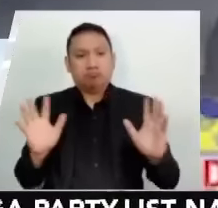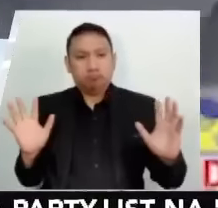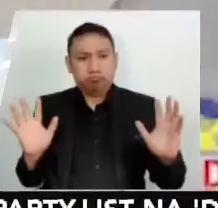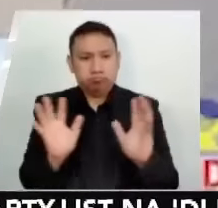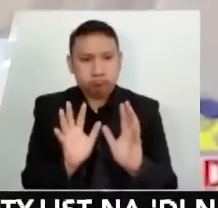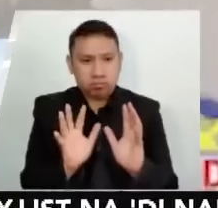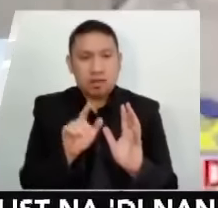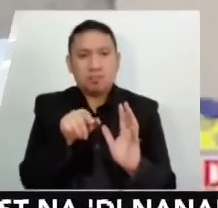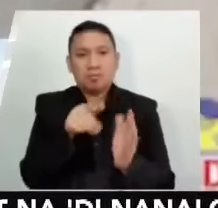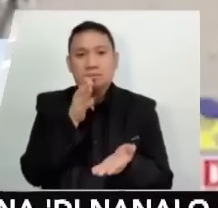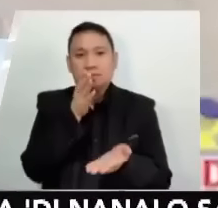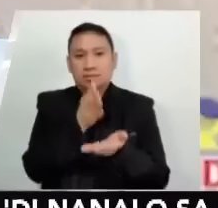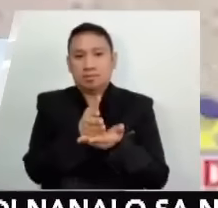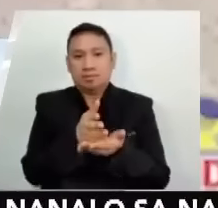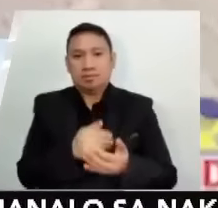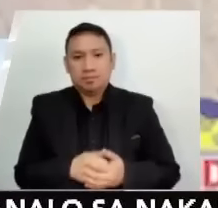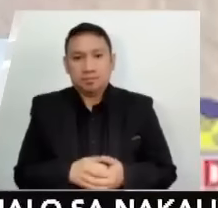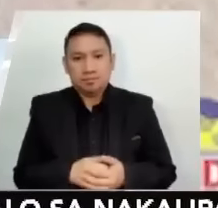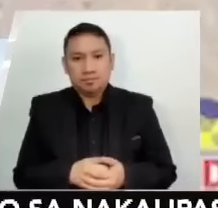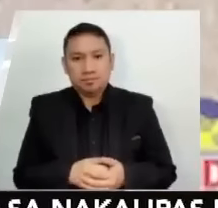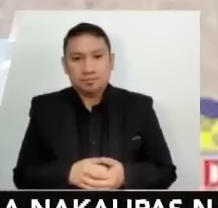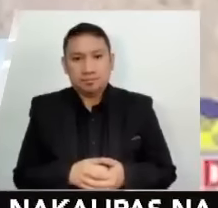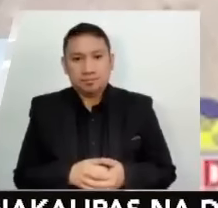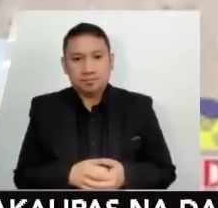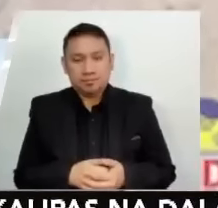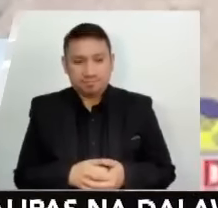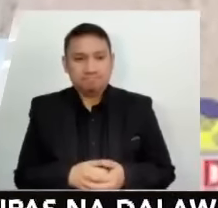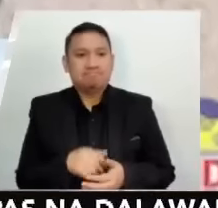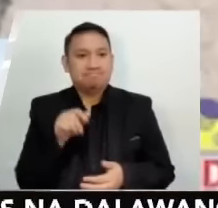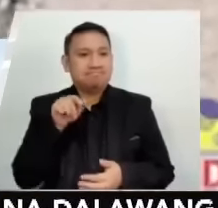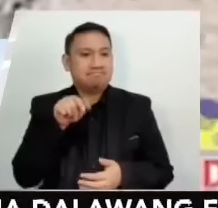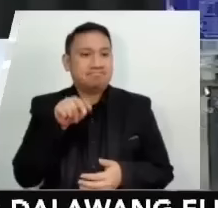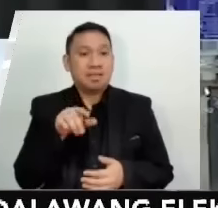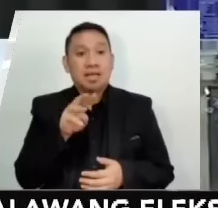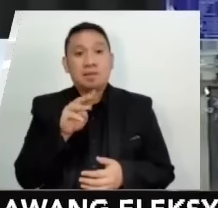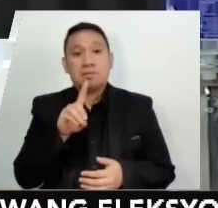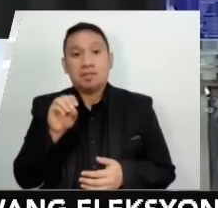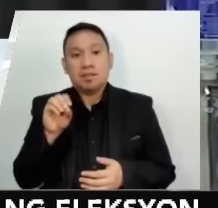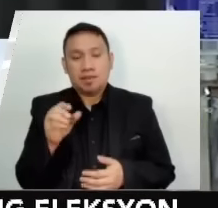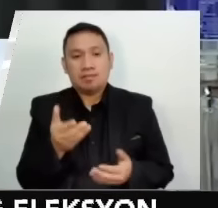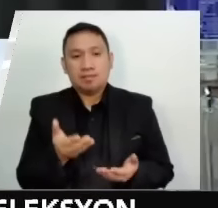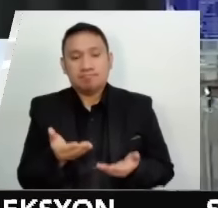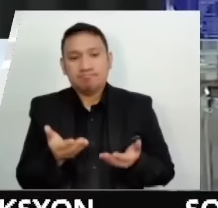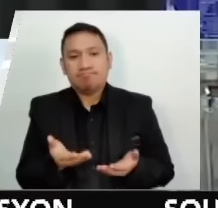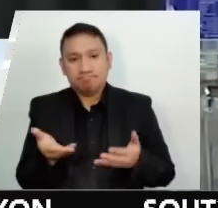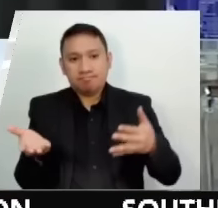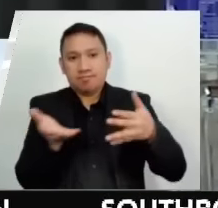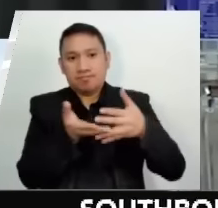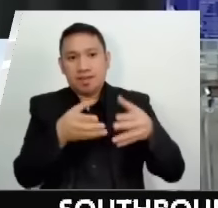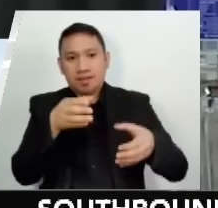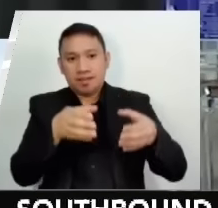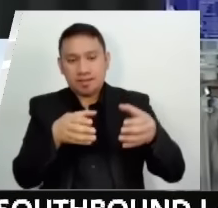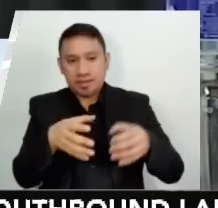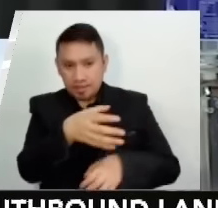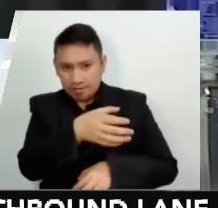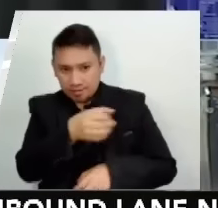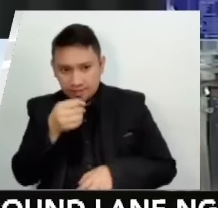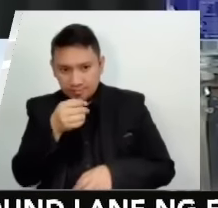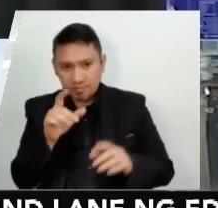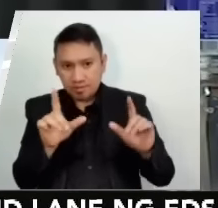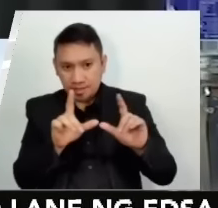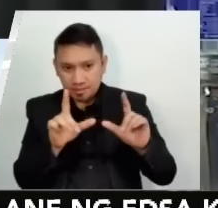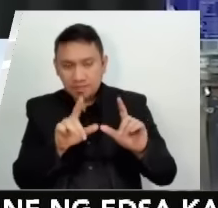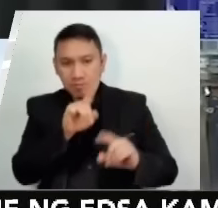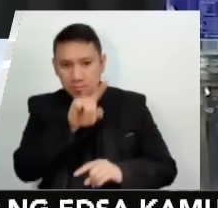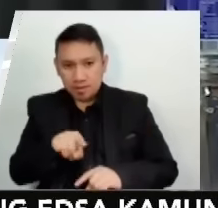payin ng reklamo sa Land Transportation Office ang MMDA at hihilingin na kanselahin ang lisensya ng Rider plano rin ng